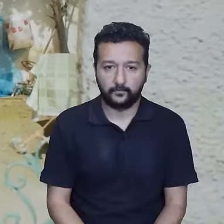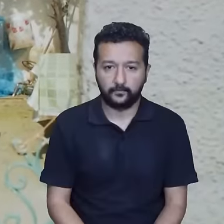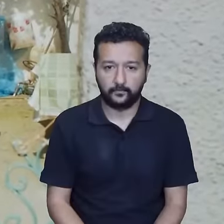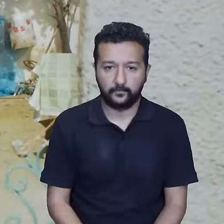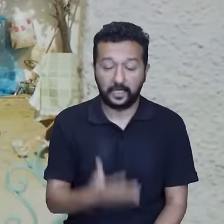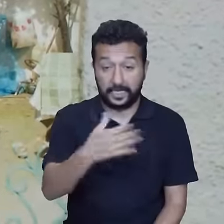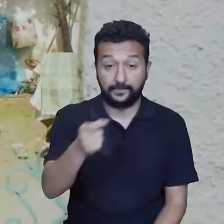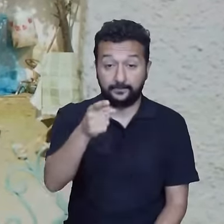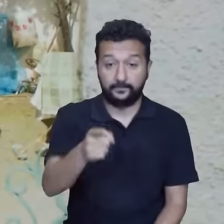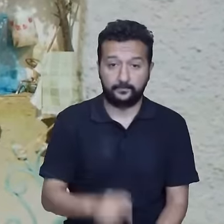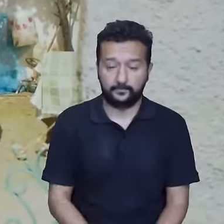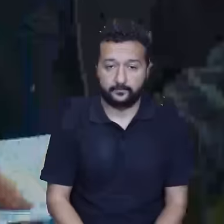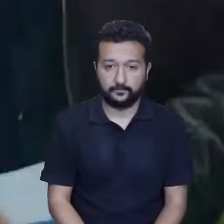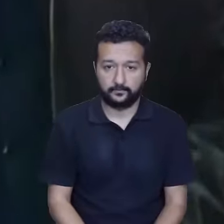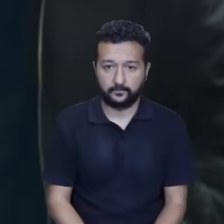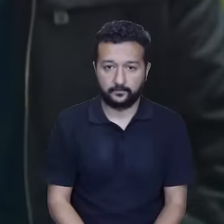Al.